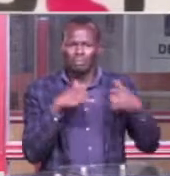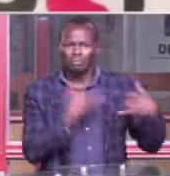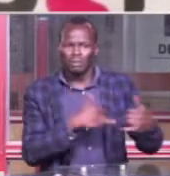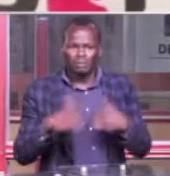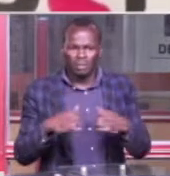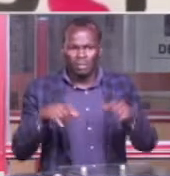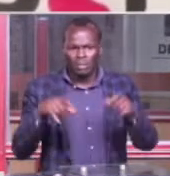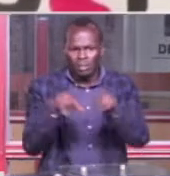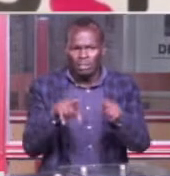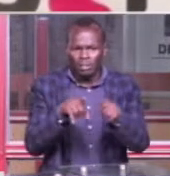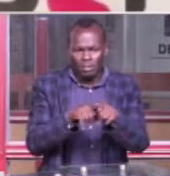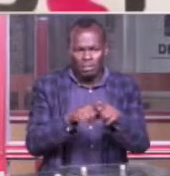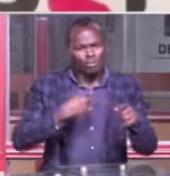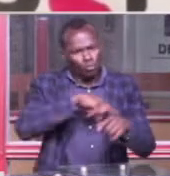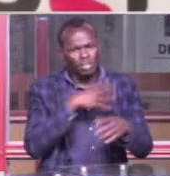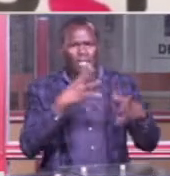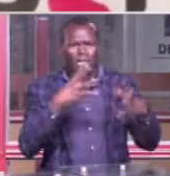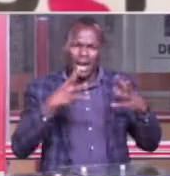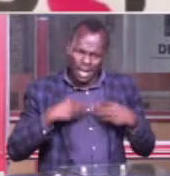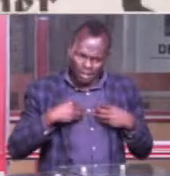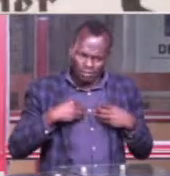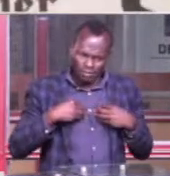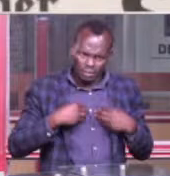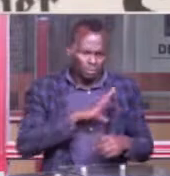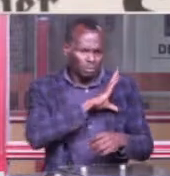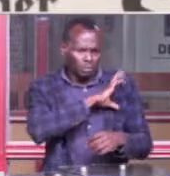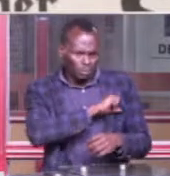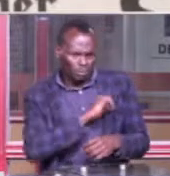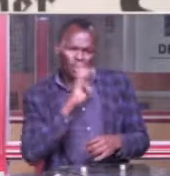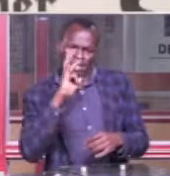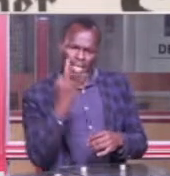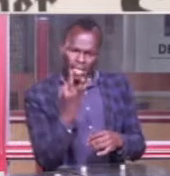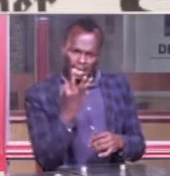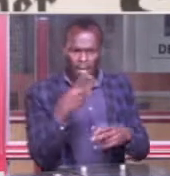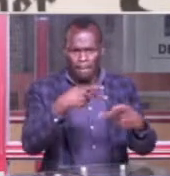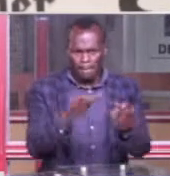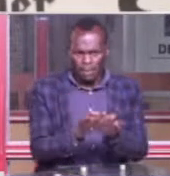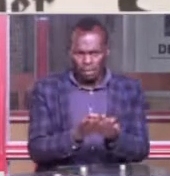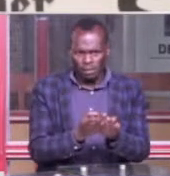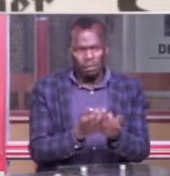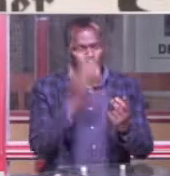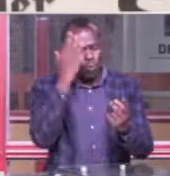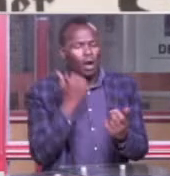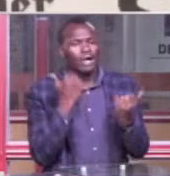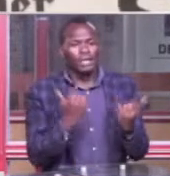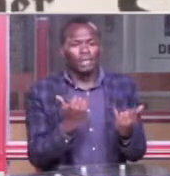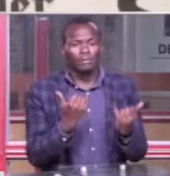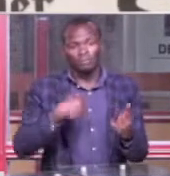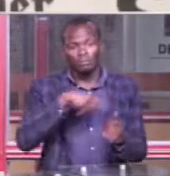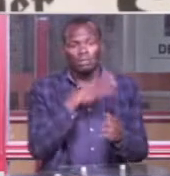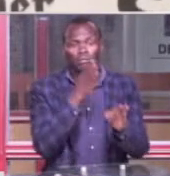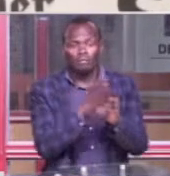kasoto linge for the third place era tuchikoze ate in style so tuli mukuzimba team yetu subira anti mukasera katone